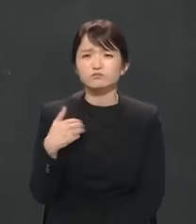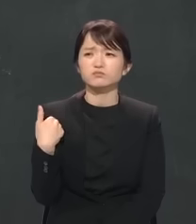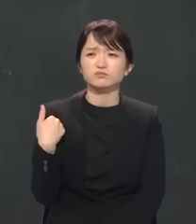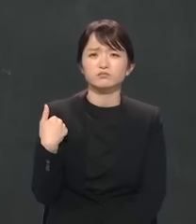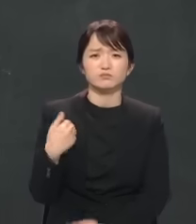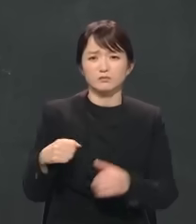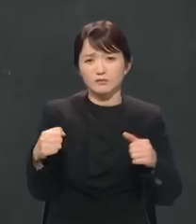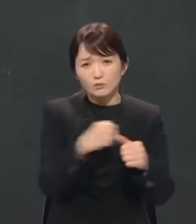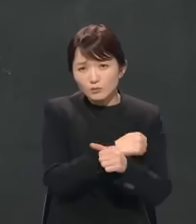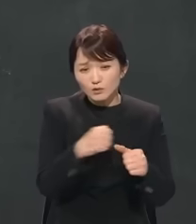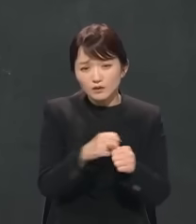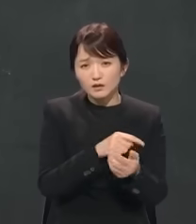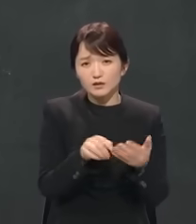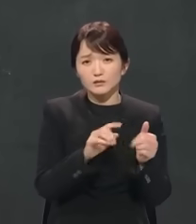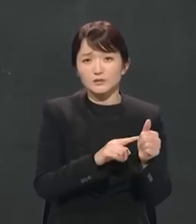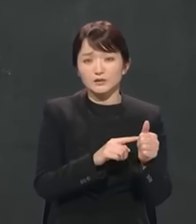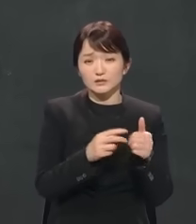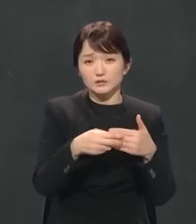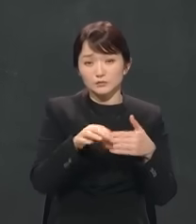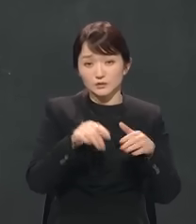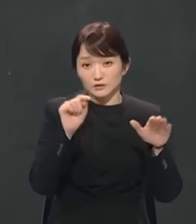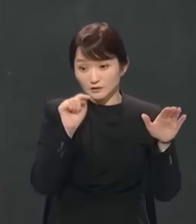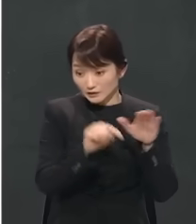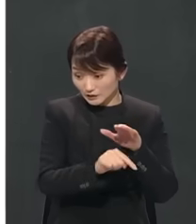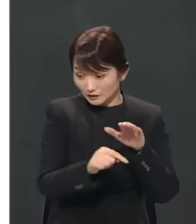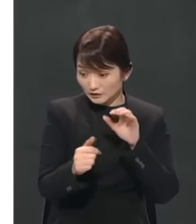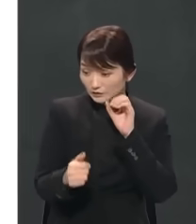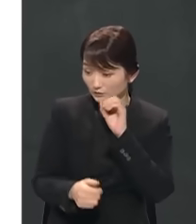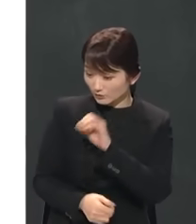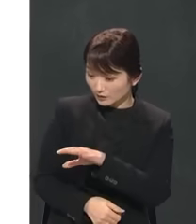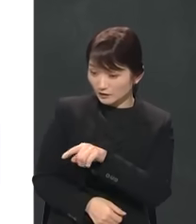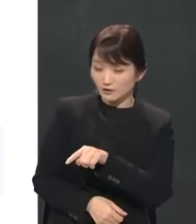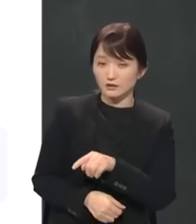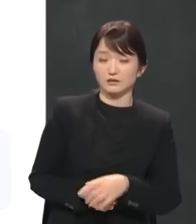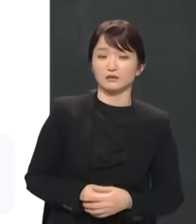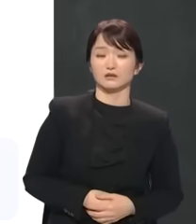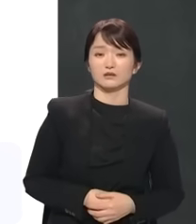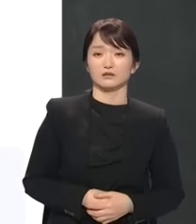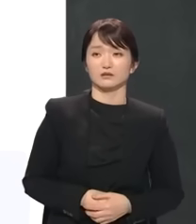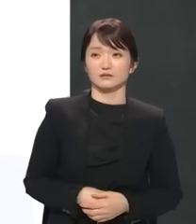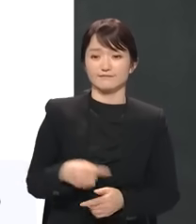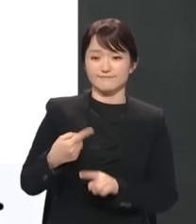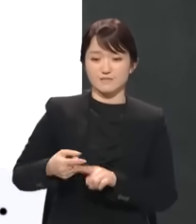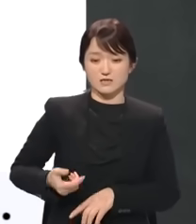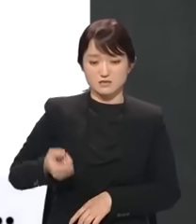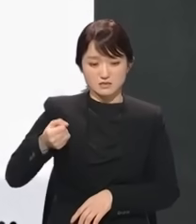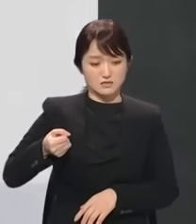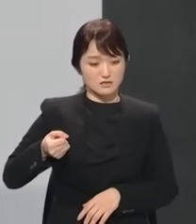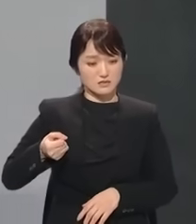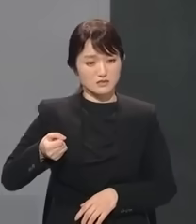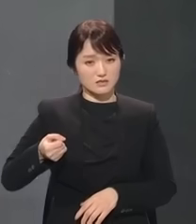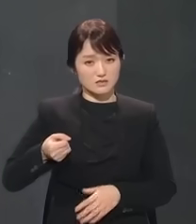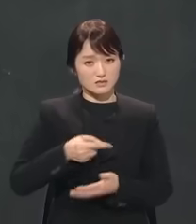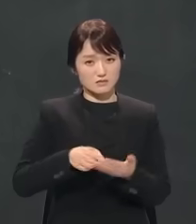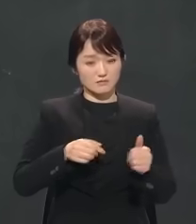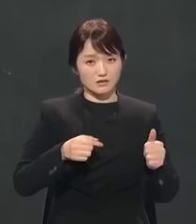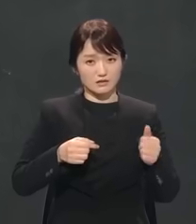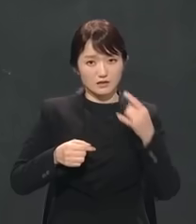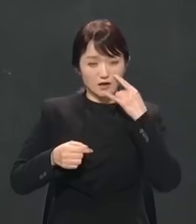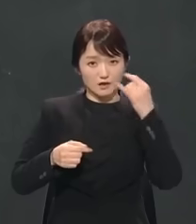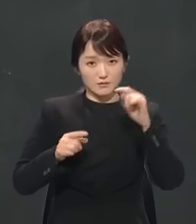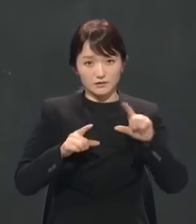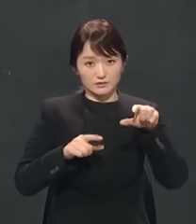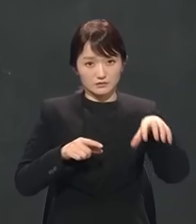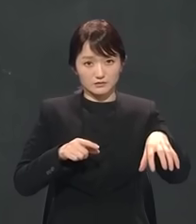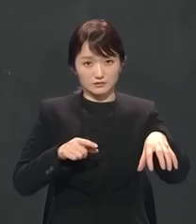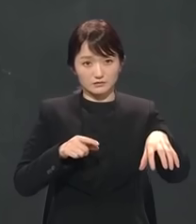해서 폭행을 하고 피해자가 병원에 좀 가겠습니다라고 하니까 그때 이제 흉기를 꺼내들고 자기 이제 피해자의 어머니가 살고 있는